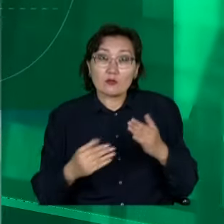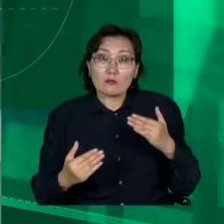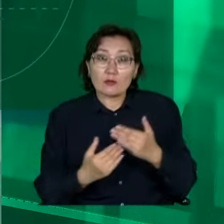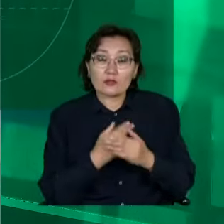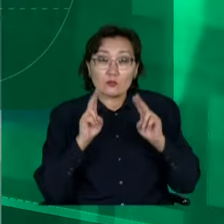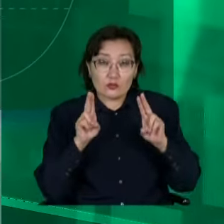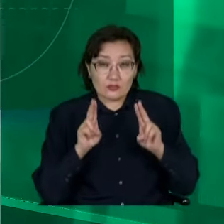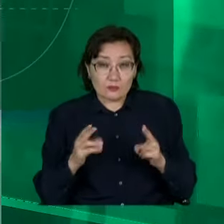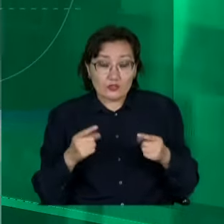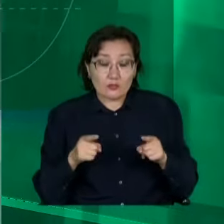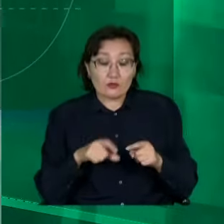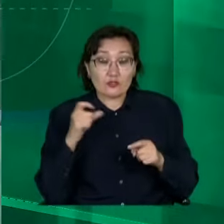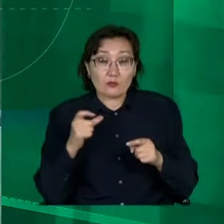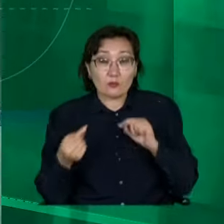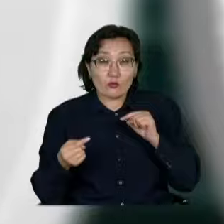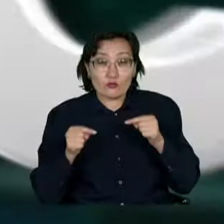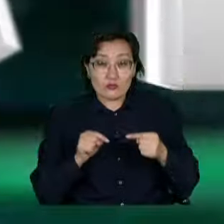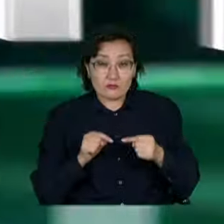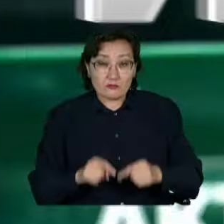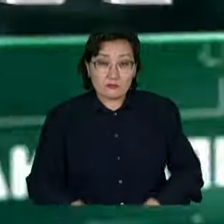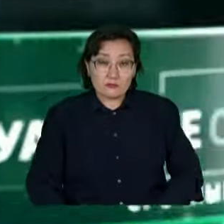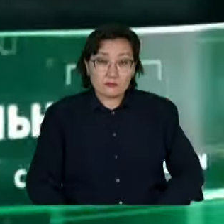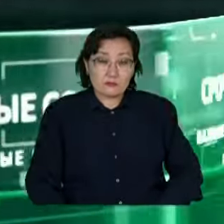правил и почему экономисты против?